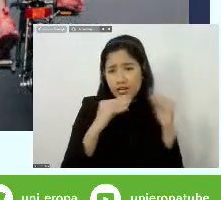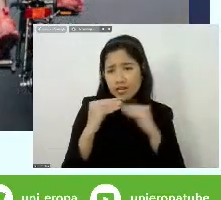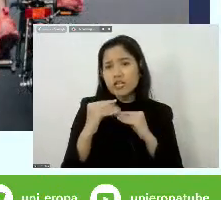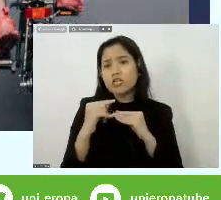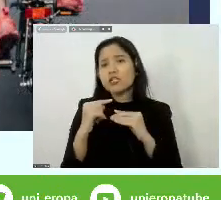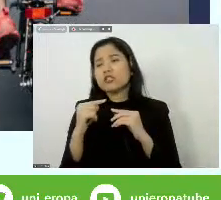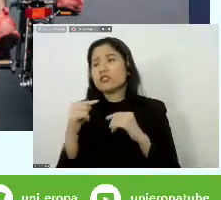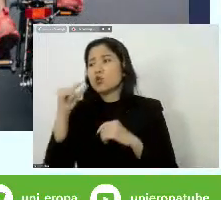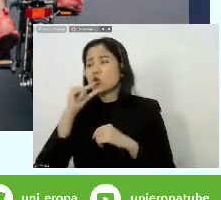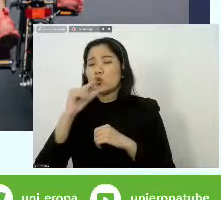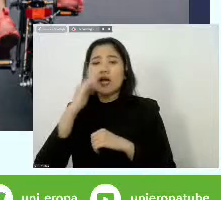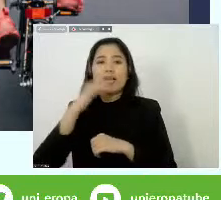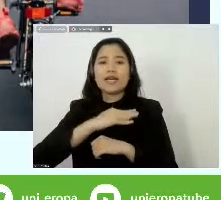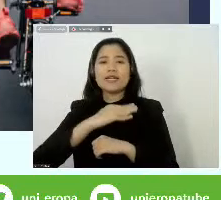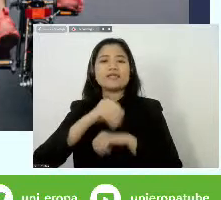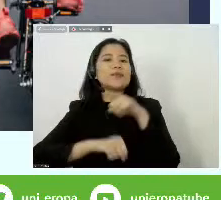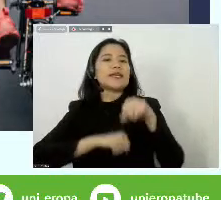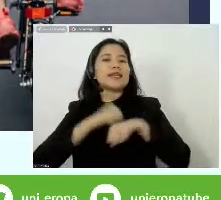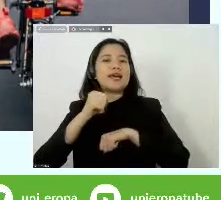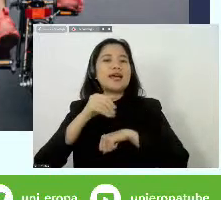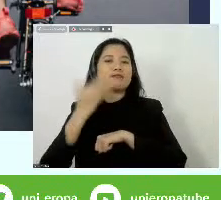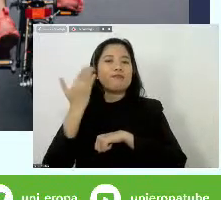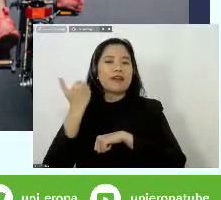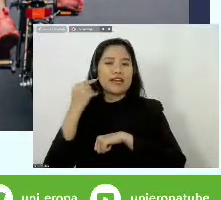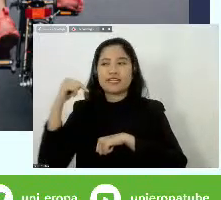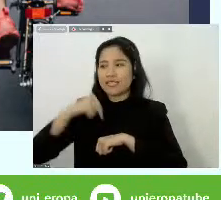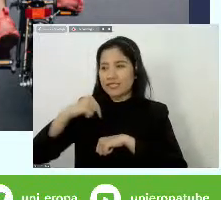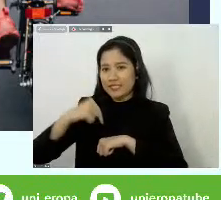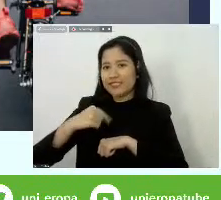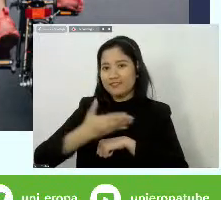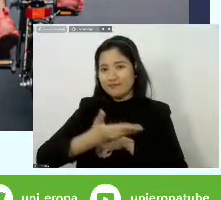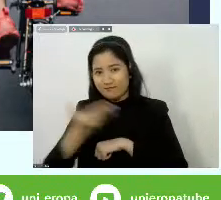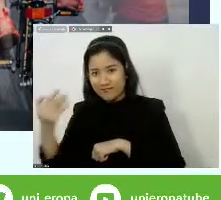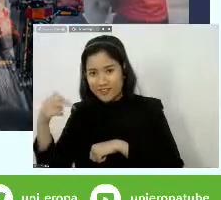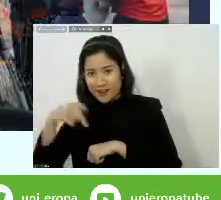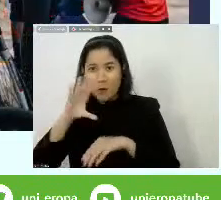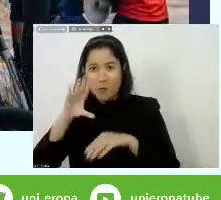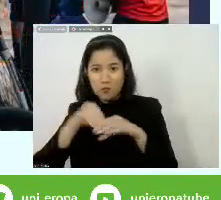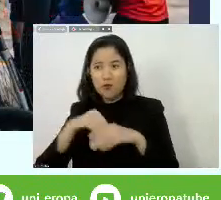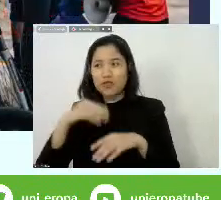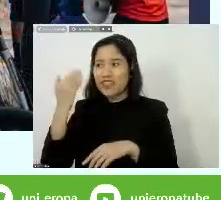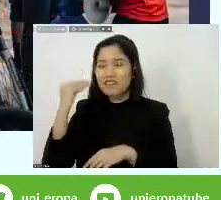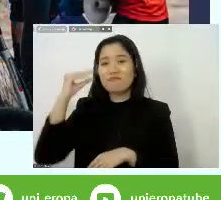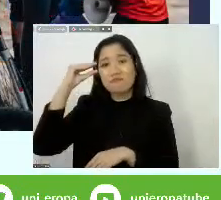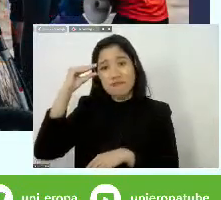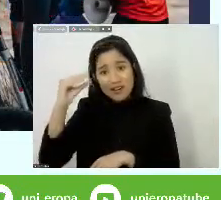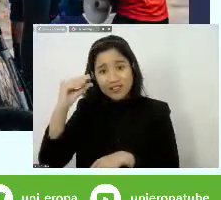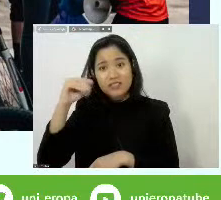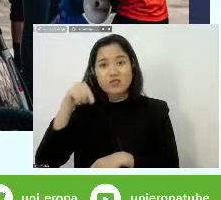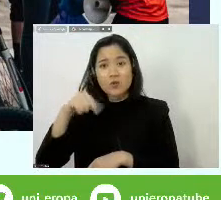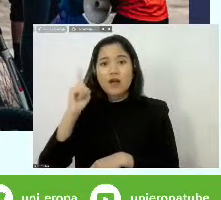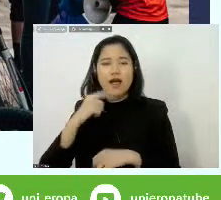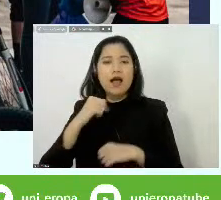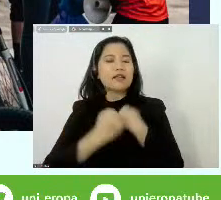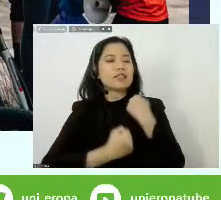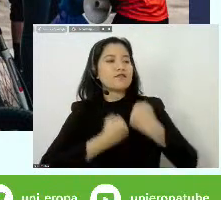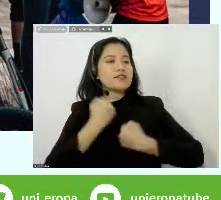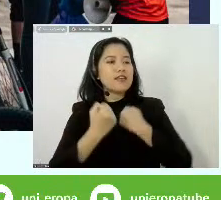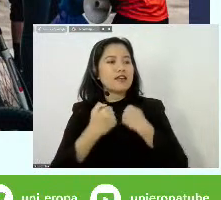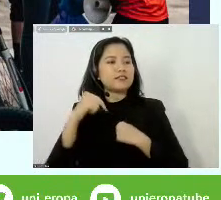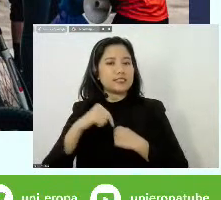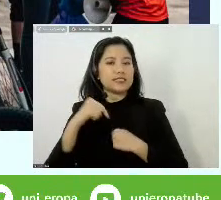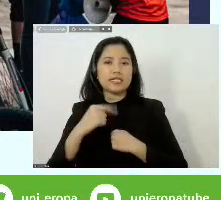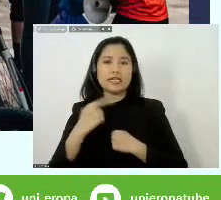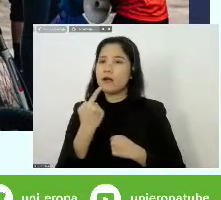hari bersepeda tersebut dan hari ini saya bersama anda semua tetapi tadi pagi saya mengawali Aktivitas hari ini dengan